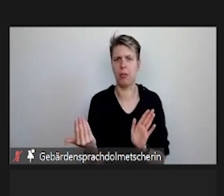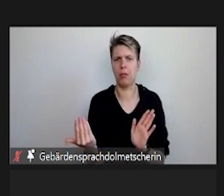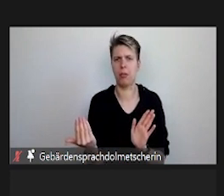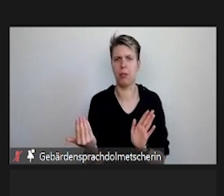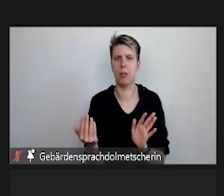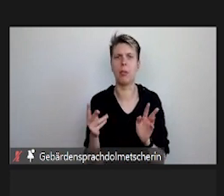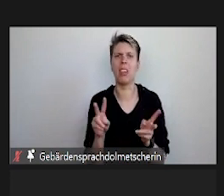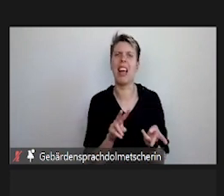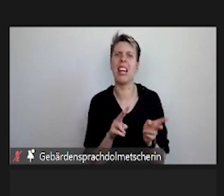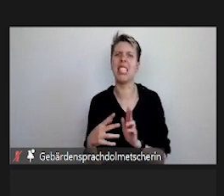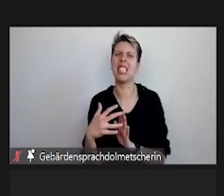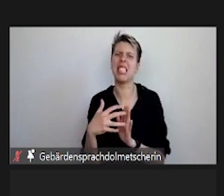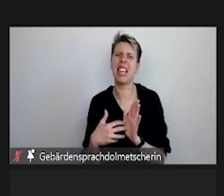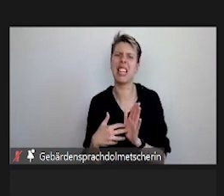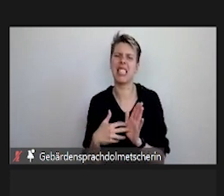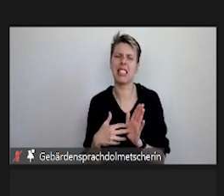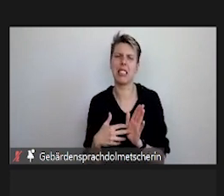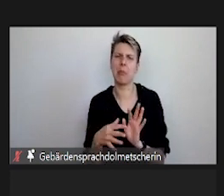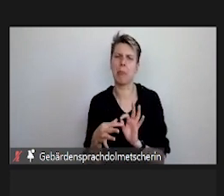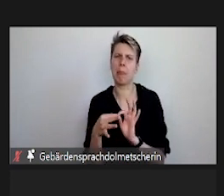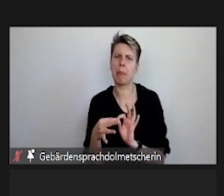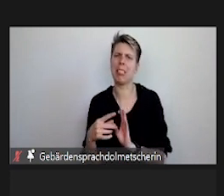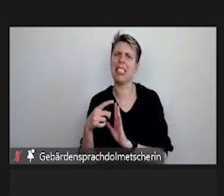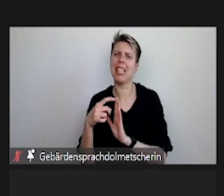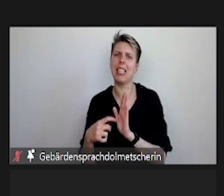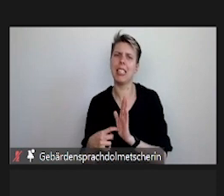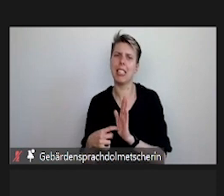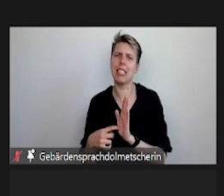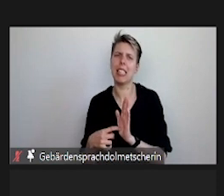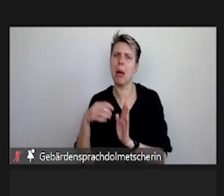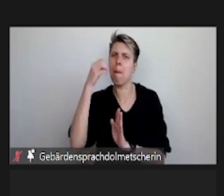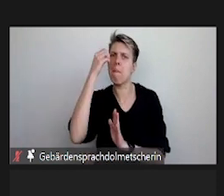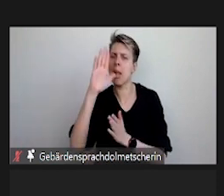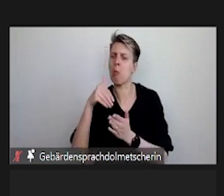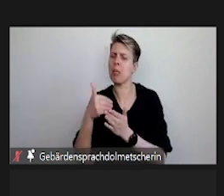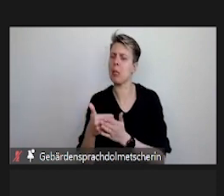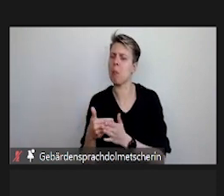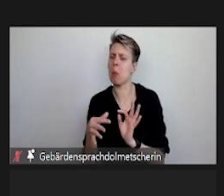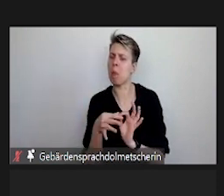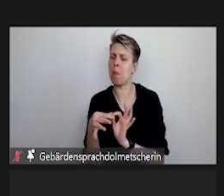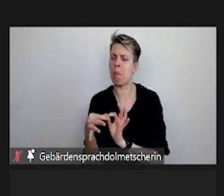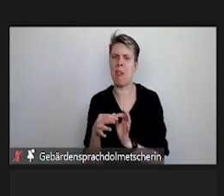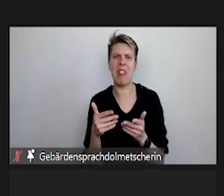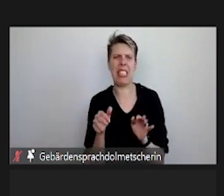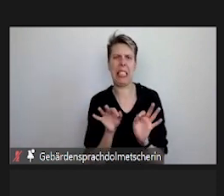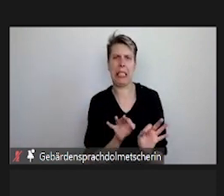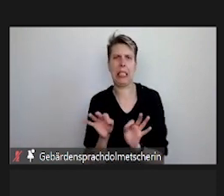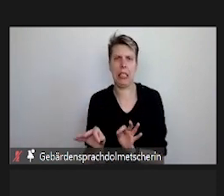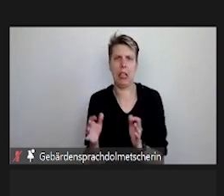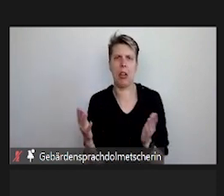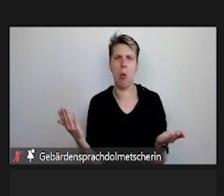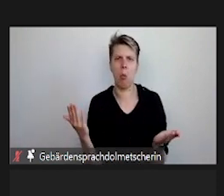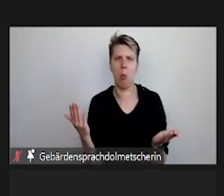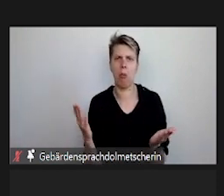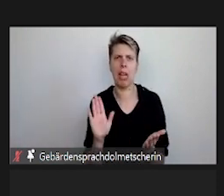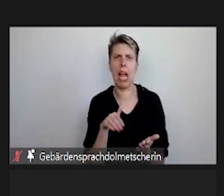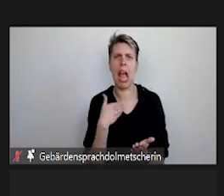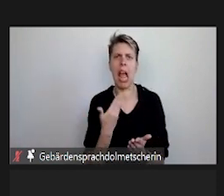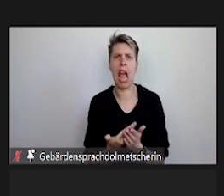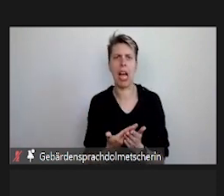bedeuten Alternativtexte auch im Kontext digitaler Bildungsangebote? Warum sollten wir Alternativtexte